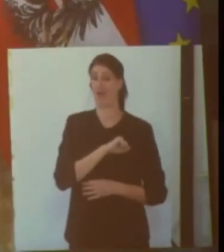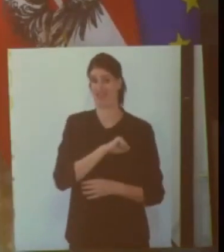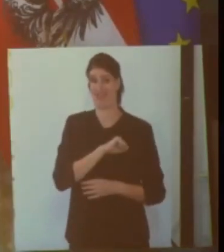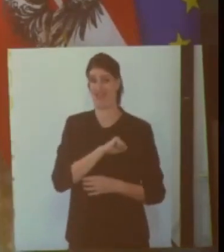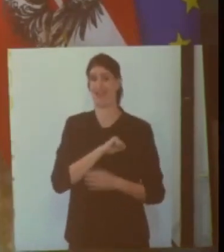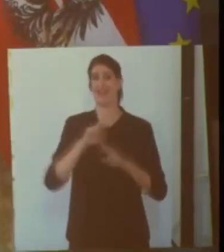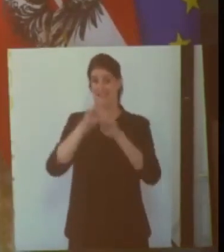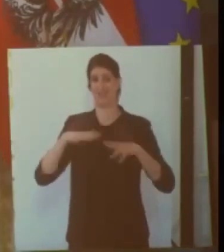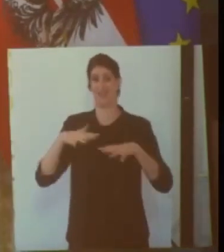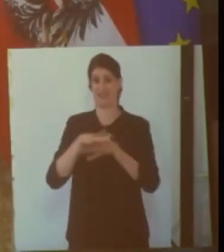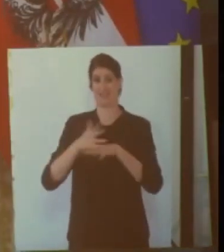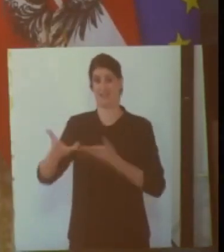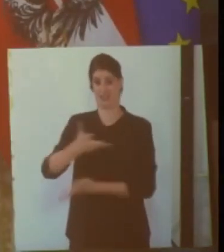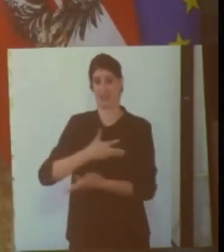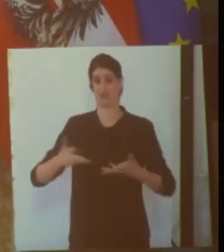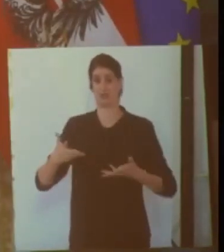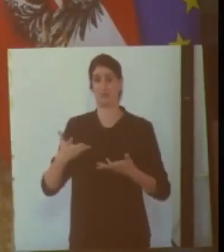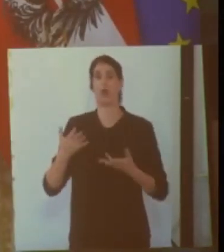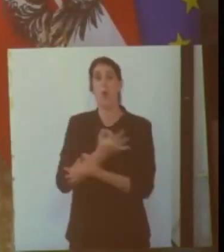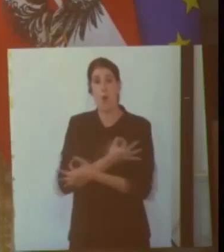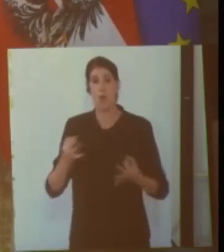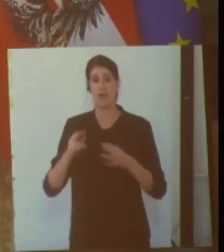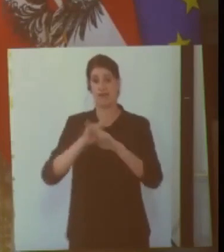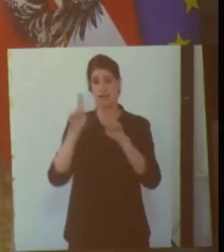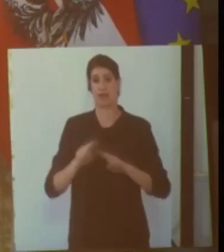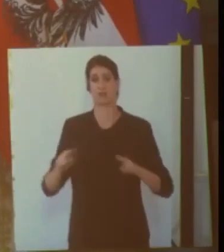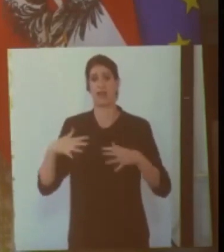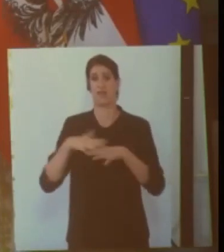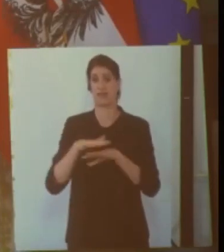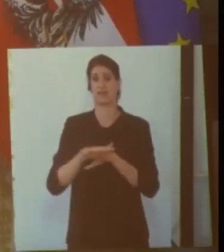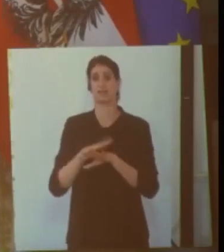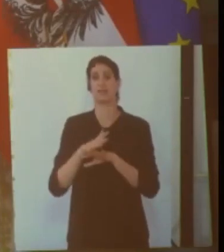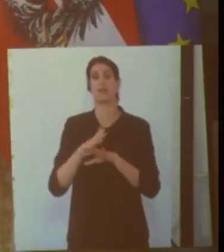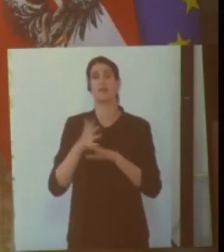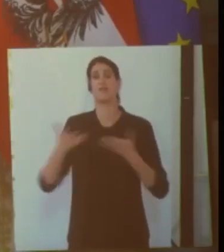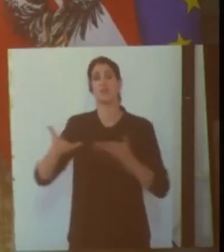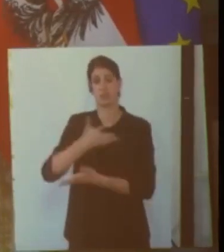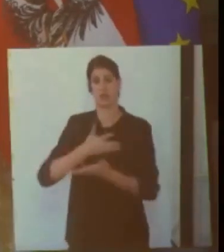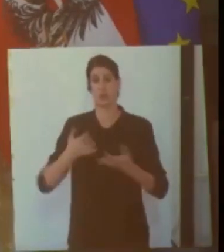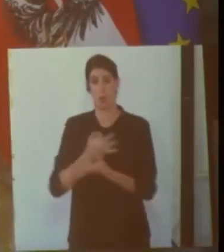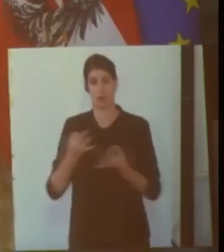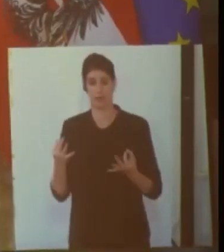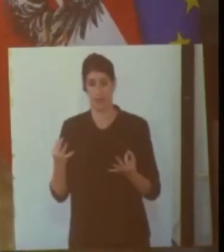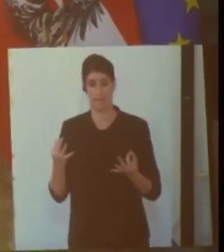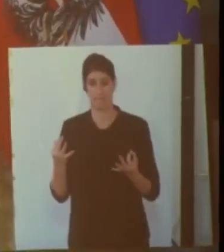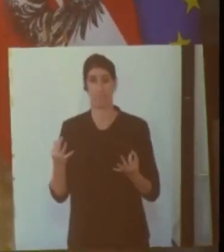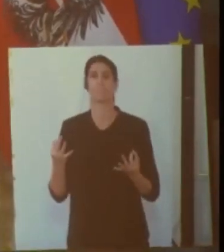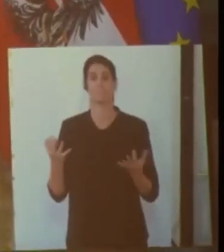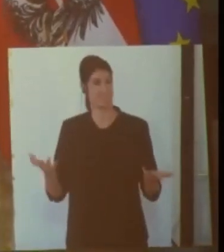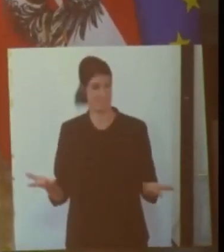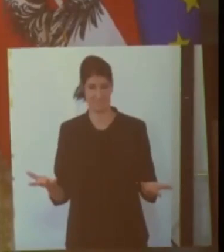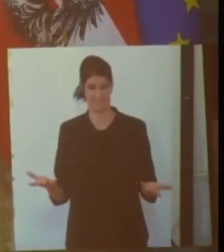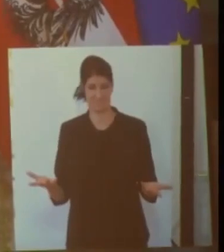Wirtschaft. Ohne diese international vernetzte Wirtschaft hätten wir unser Wohlstandslevel in Österreich definitiv